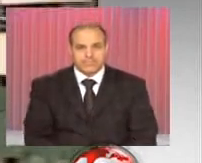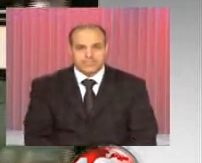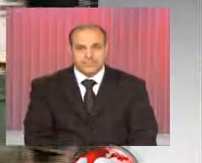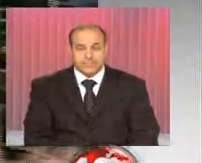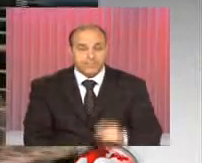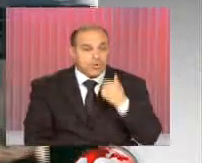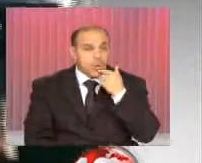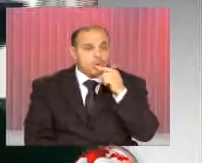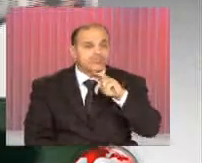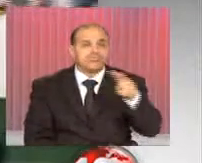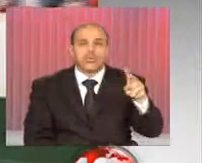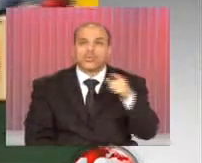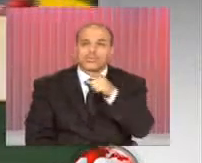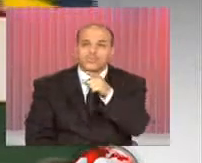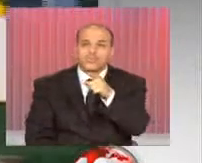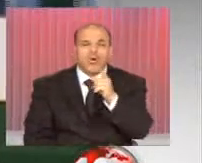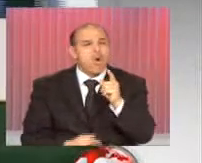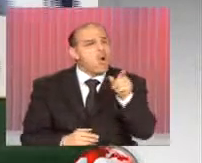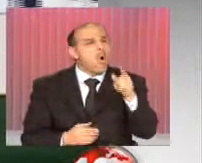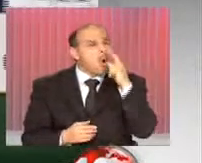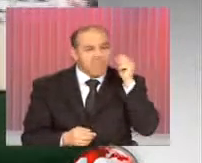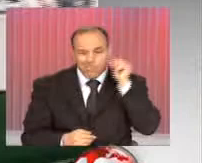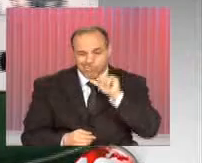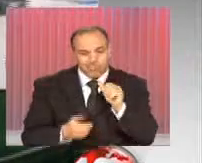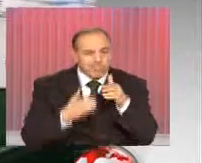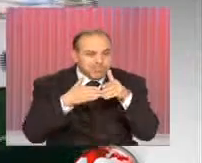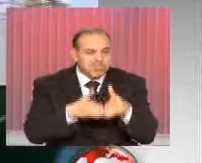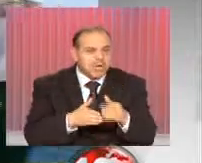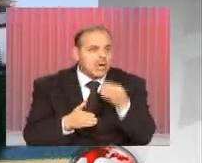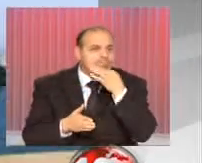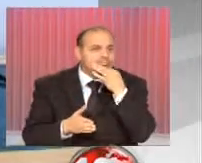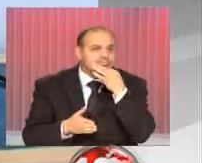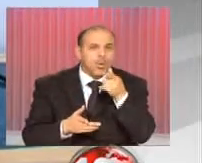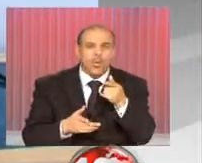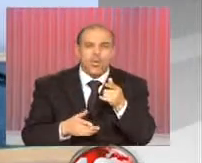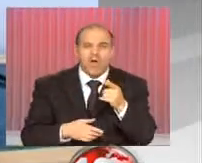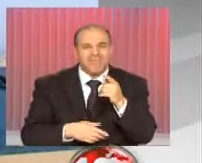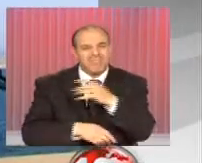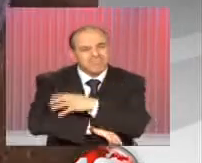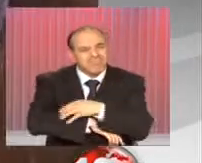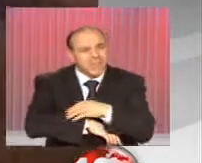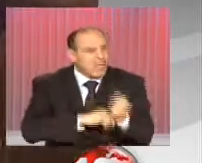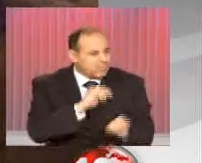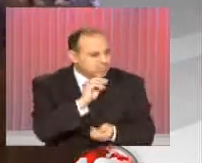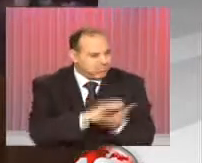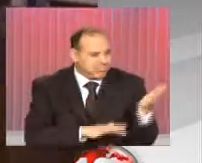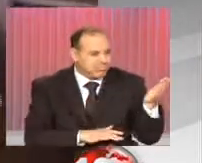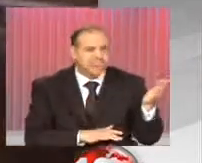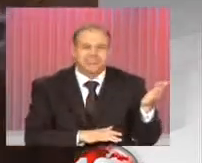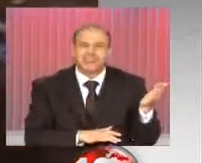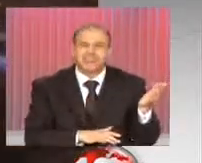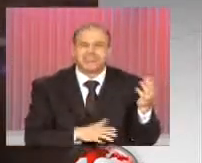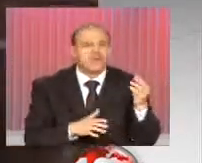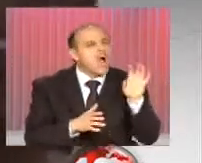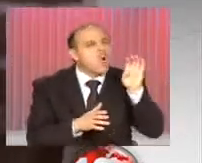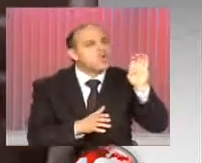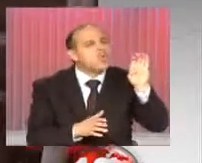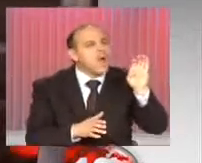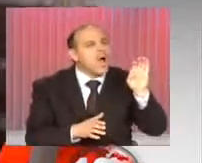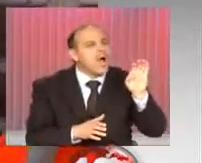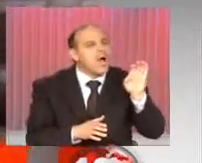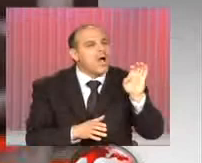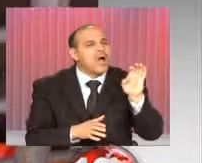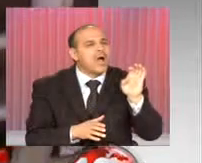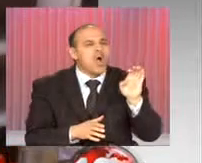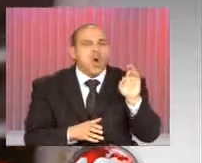وأمام تنوع الحيل التي يستخدمها مهربو البشر لاستغلال آمال البائسين في الهروب نحو الجنة الموهومة في أوروبا وعجز